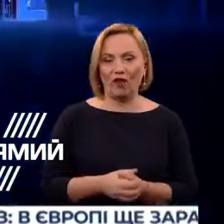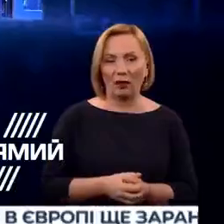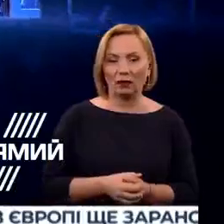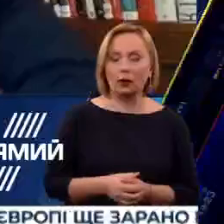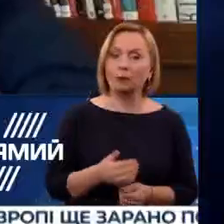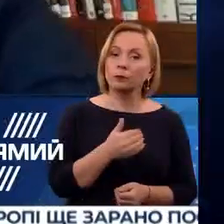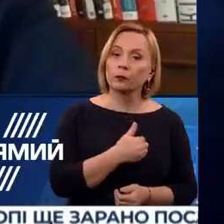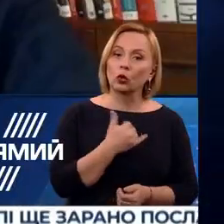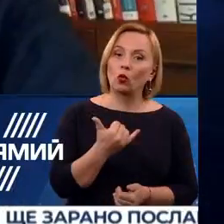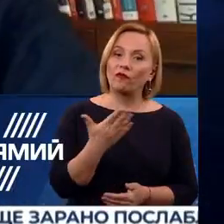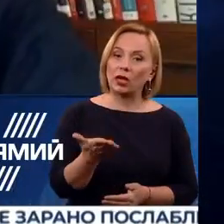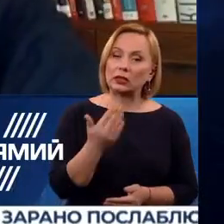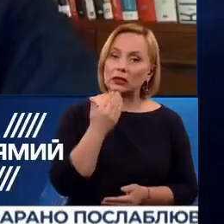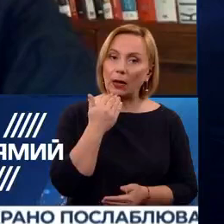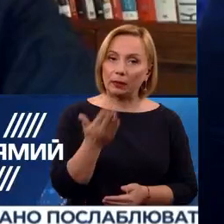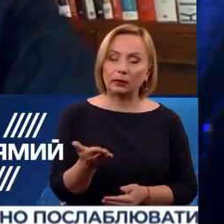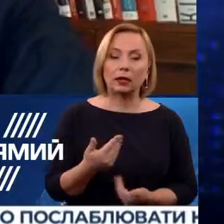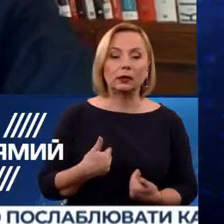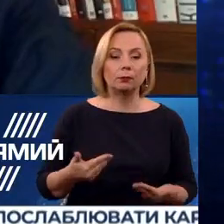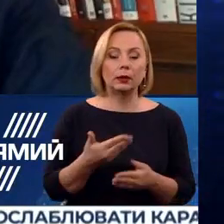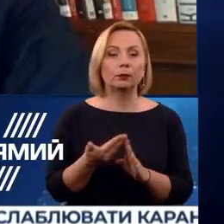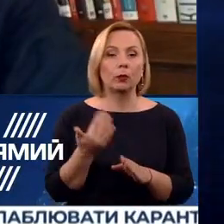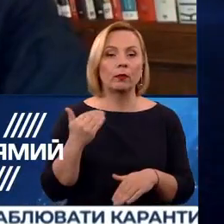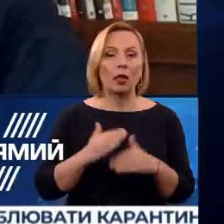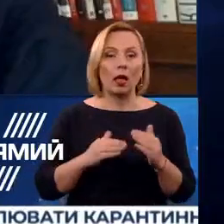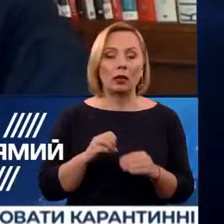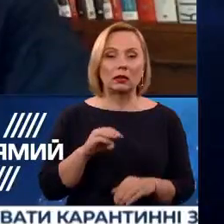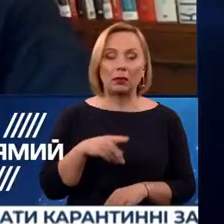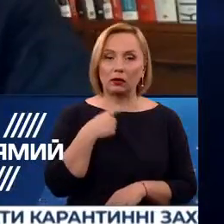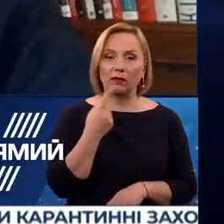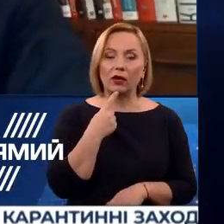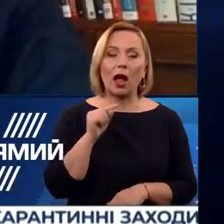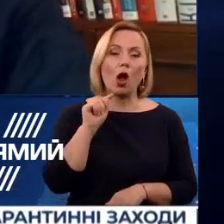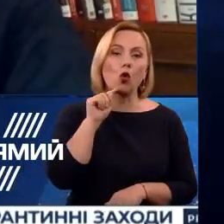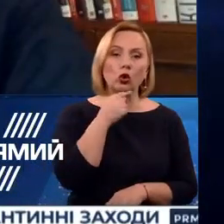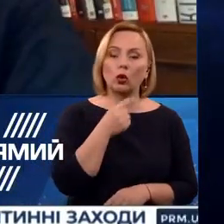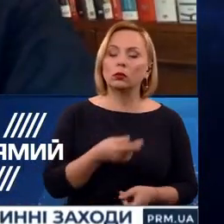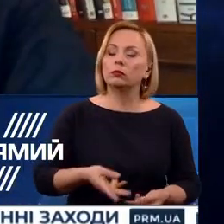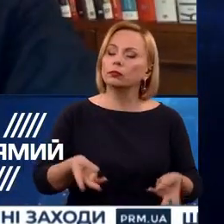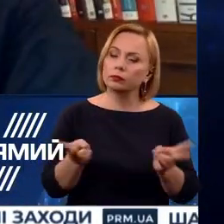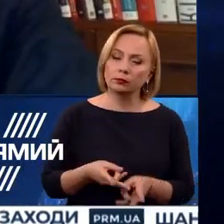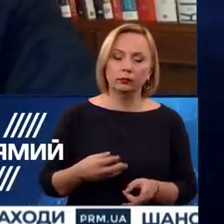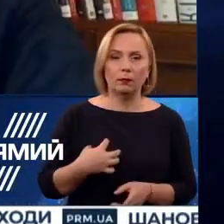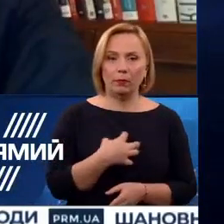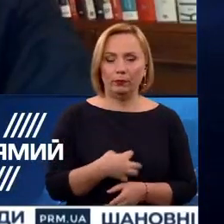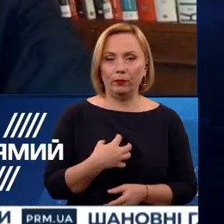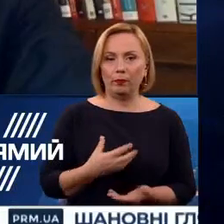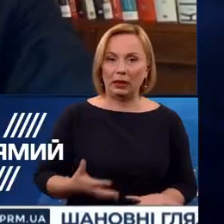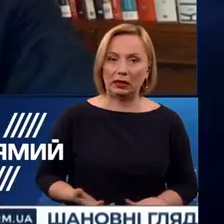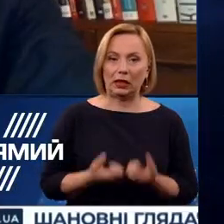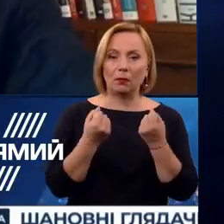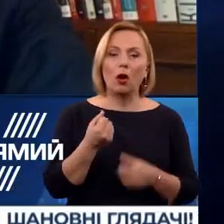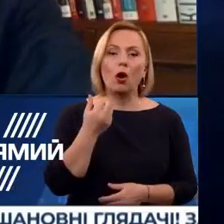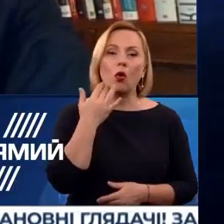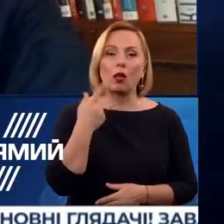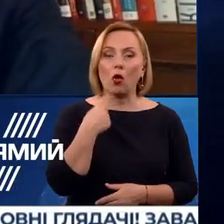вас запитати. Ми з попередніми експертами говорили про те, що економіці потрібна сьогодні вкрай важлива підтримка, особливо, коли ми говоримо про